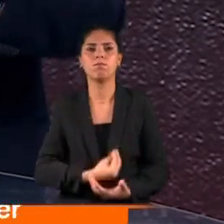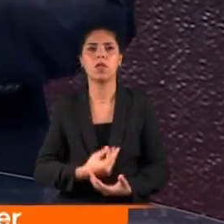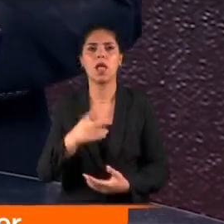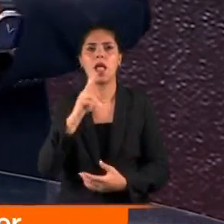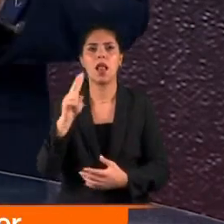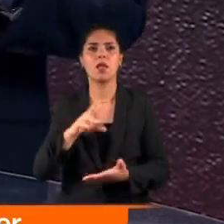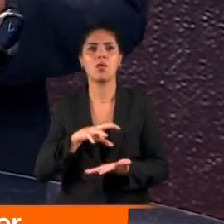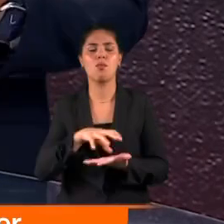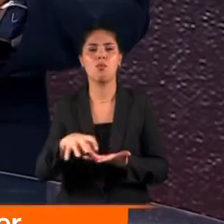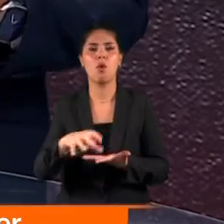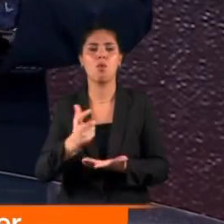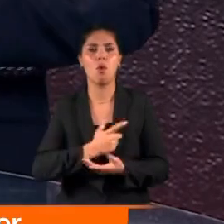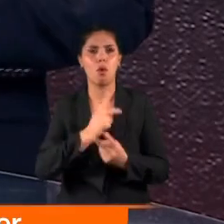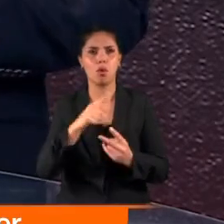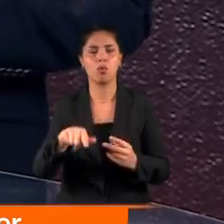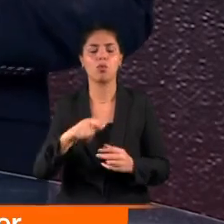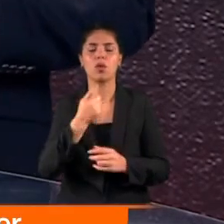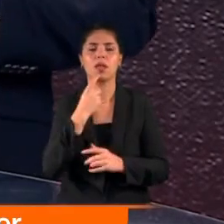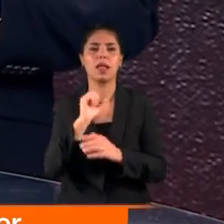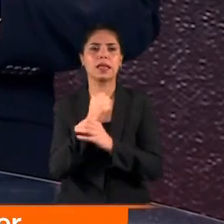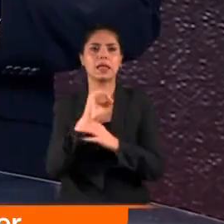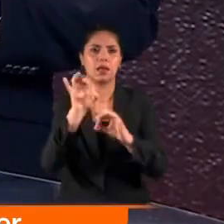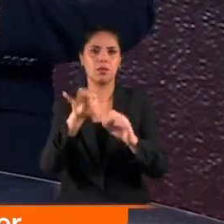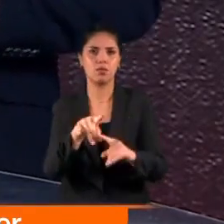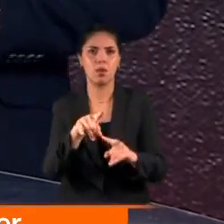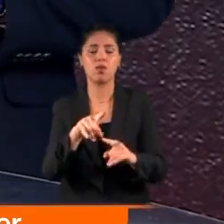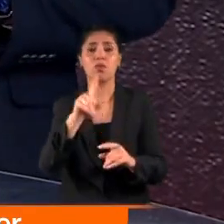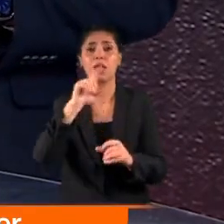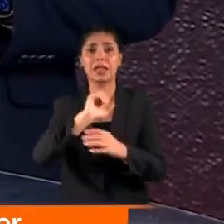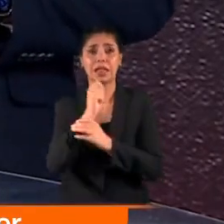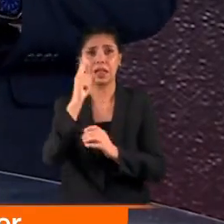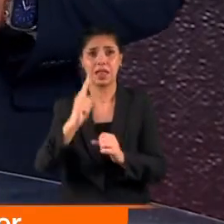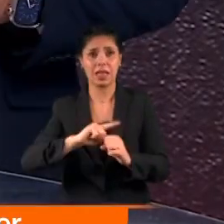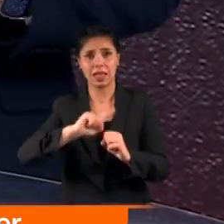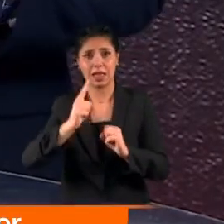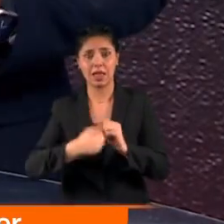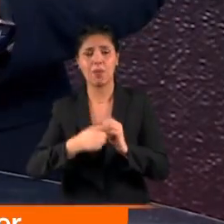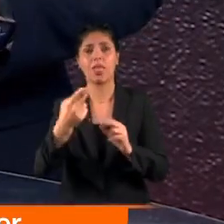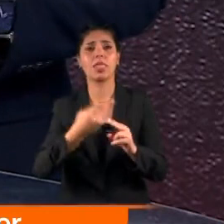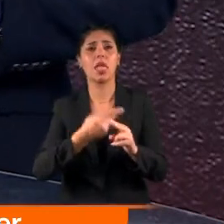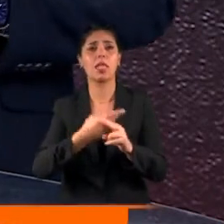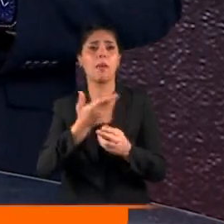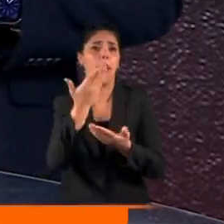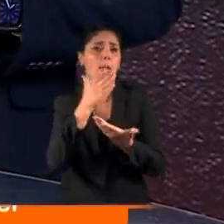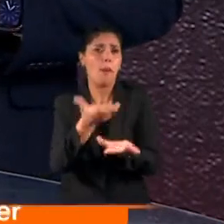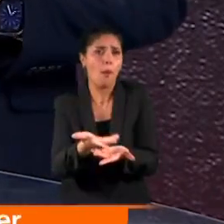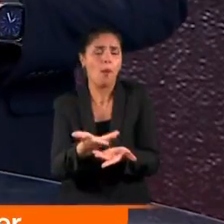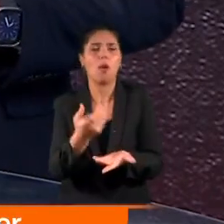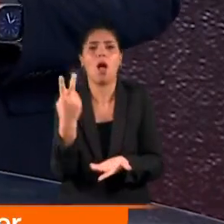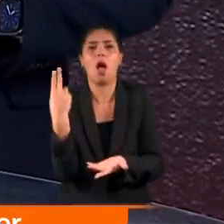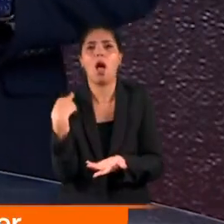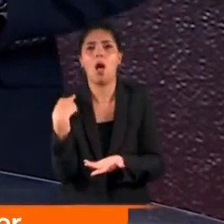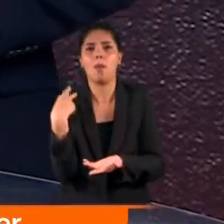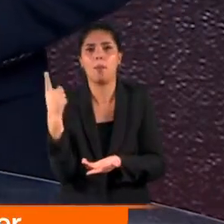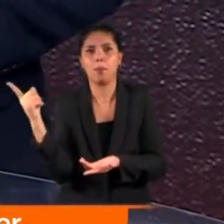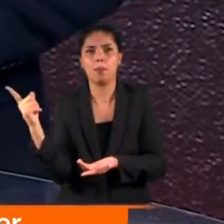elektrik bölümünde okuyor. Staja başladı bu yıl ve stajının daha ilk haftasında yani daha deneyim kazanmadan amiri tarafından